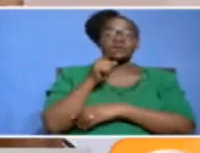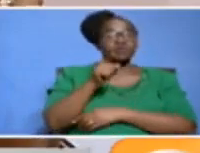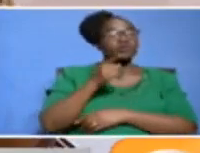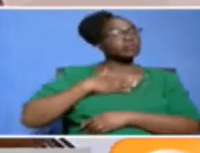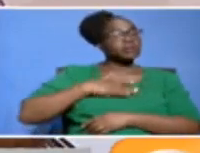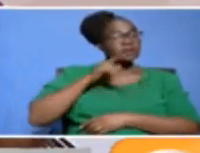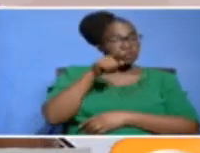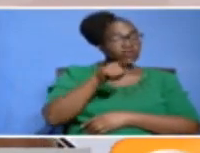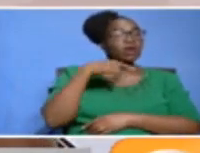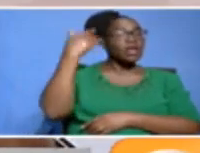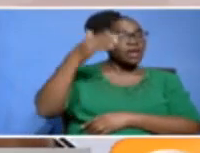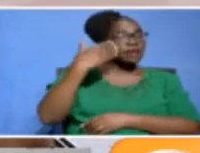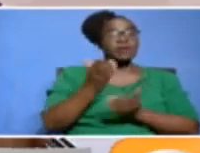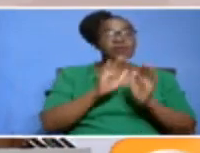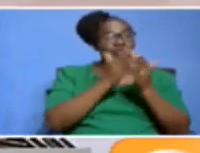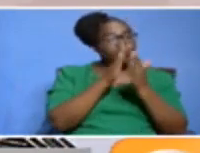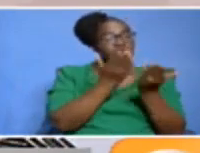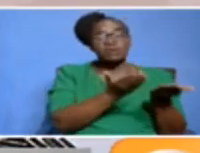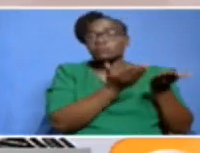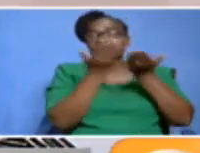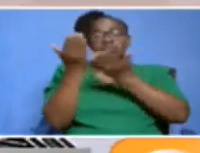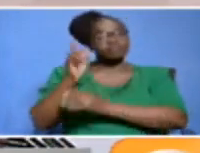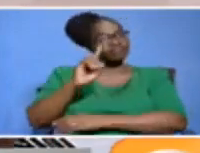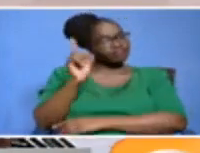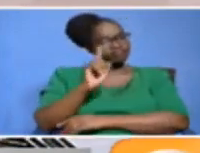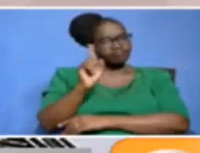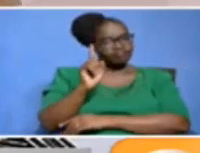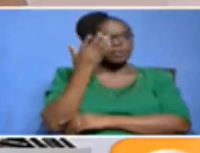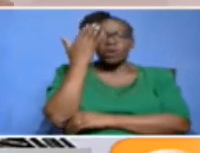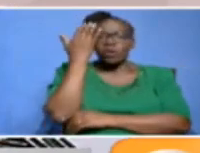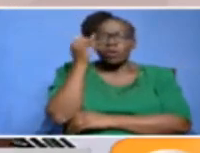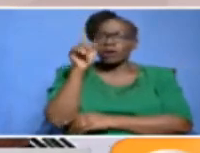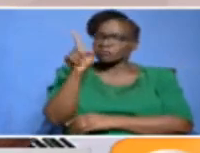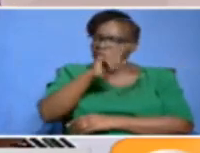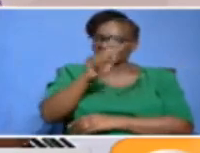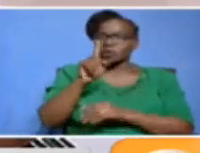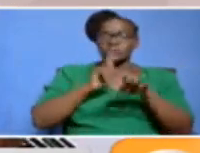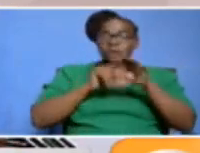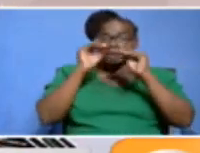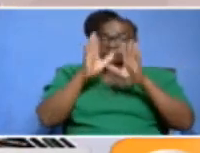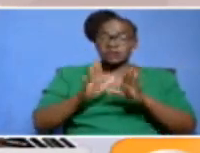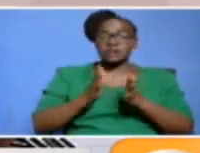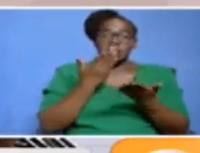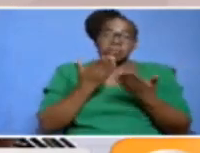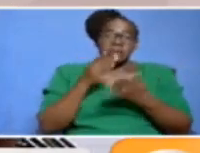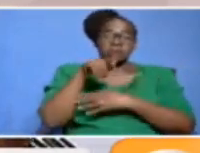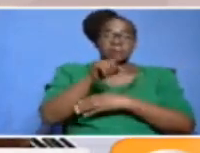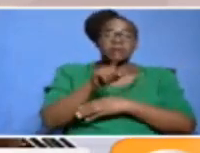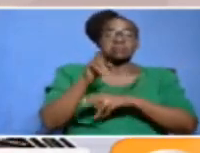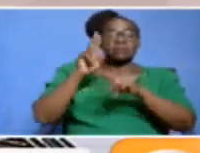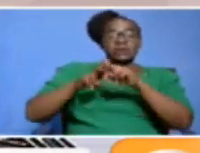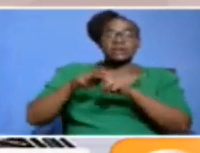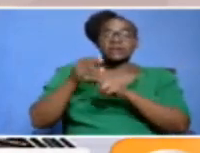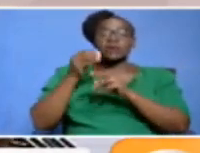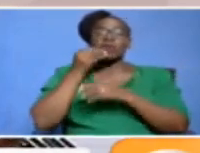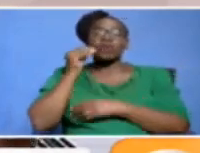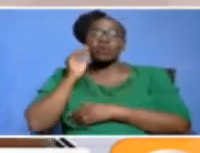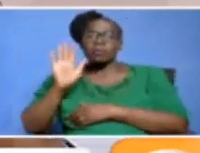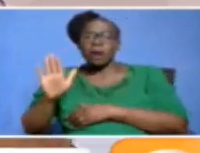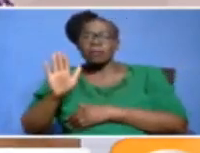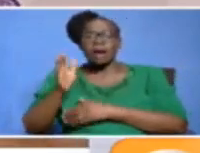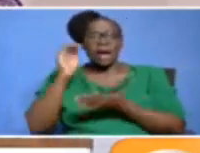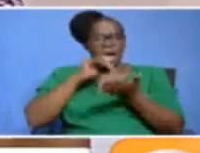ndio unapeleka vile vitabu. Maanake si vizuri mwalimu anapokuwa kama ni mwalimu kwa peke yake kwenye nyumba na wewe uende pale labda